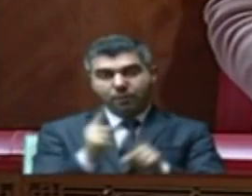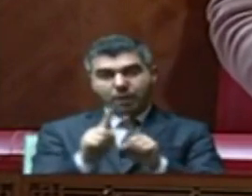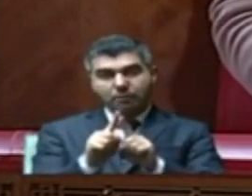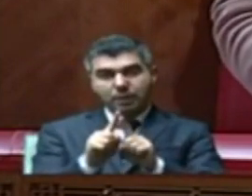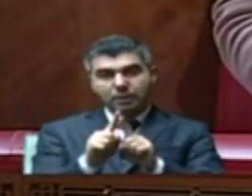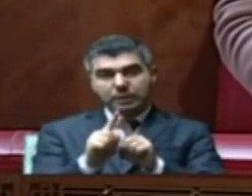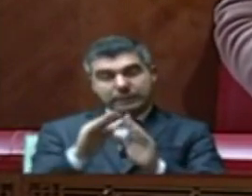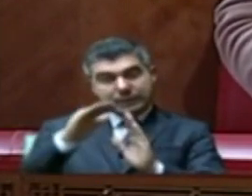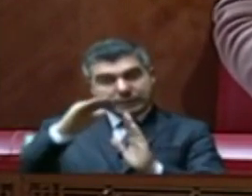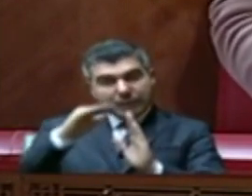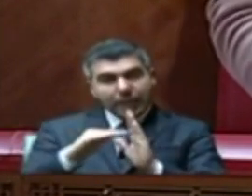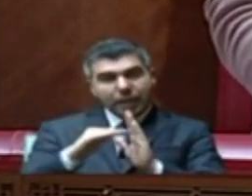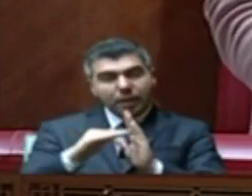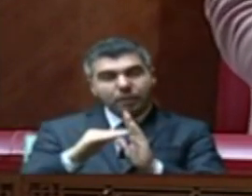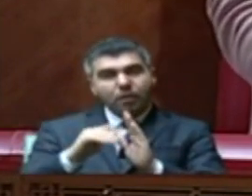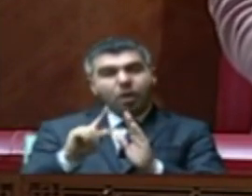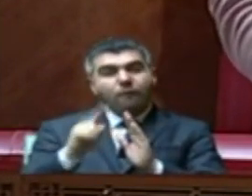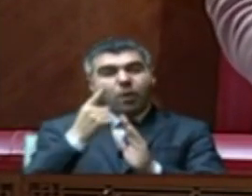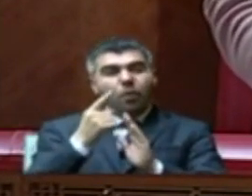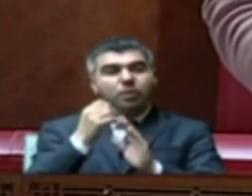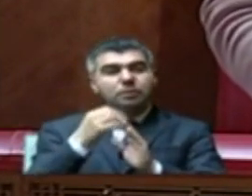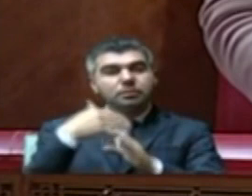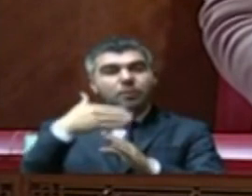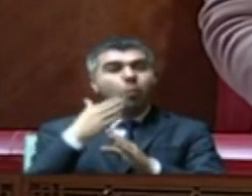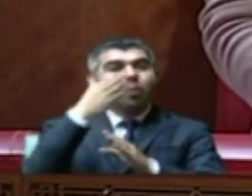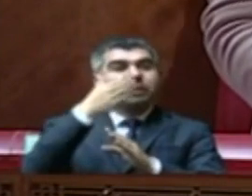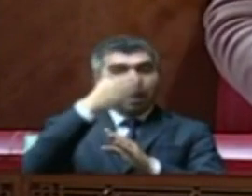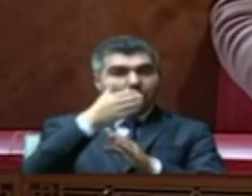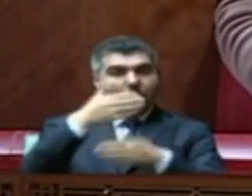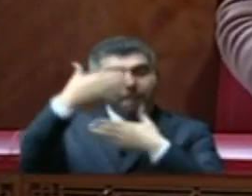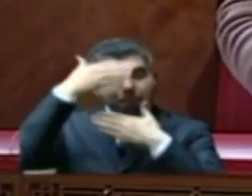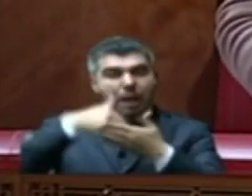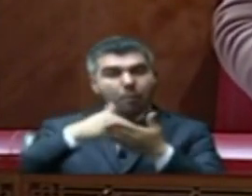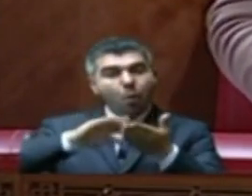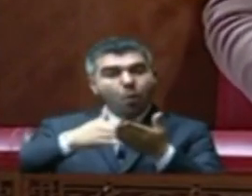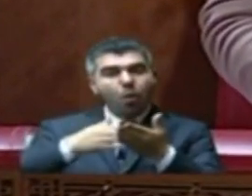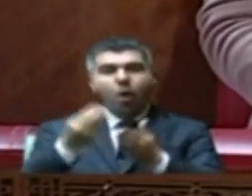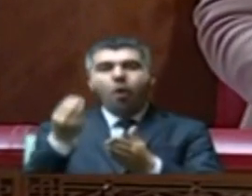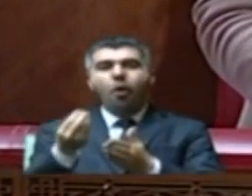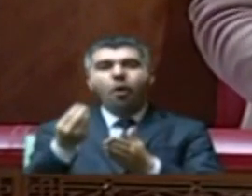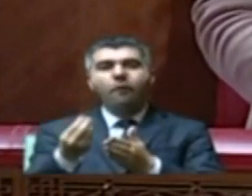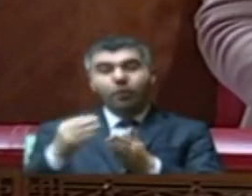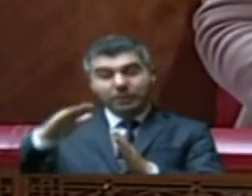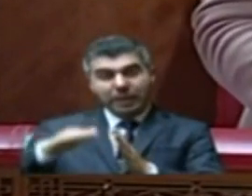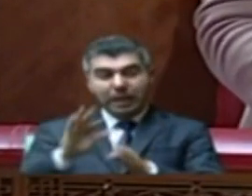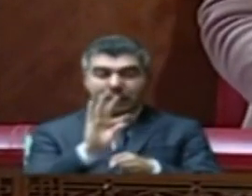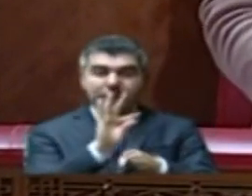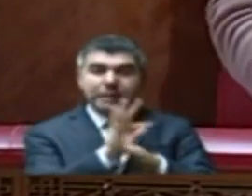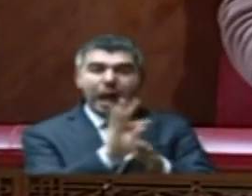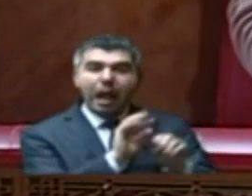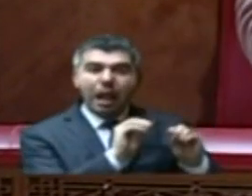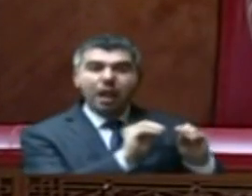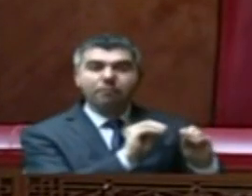عمق اهتماماتنا، لأن مستقبل البلاد نفسه مرهون بهذا الطفل، إلا ما علمتيش إلا ما